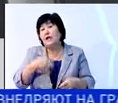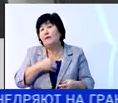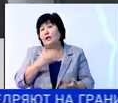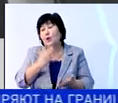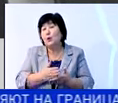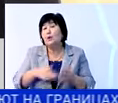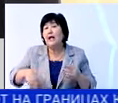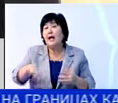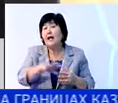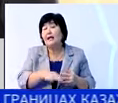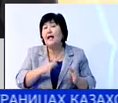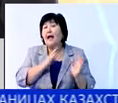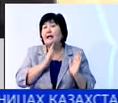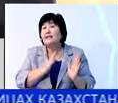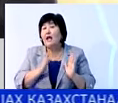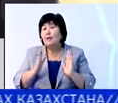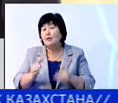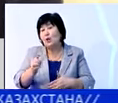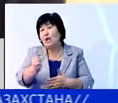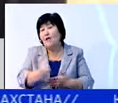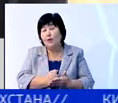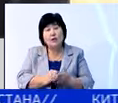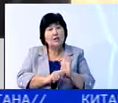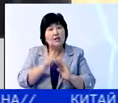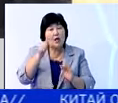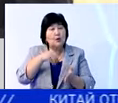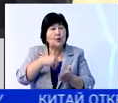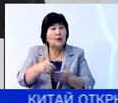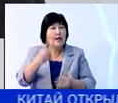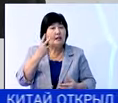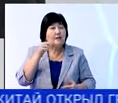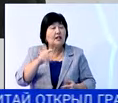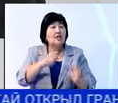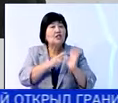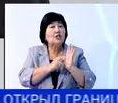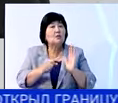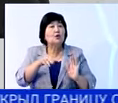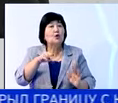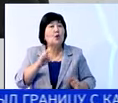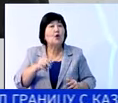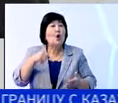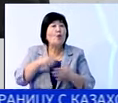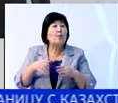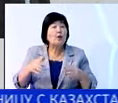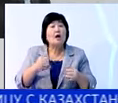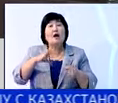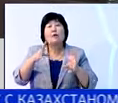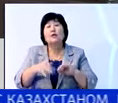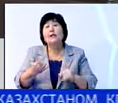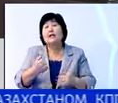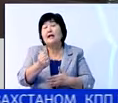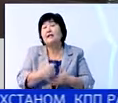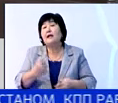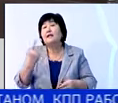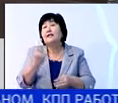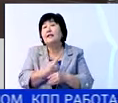играет региональный стабилизационный фонд. С начала года закуплено 2700 тонн муки. В результате область сохраняет одну